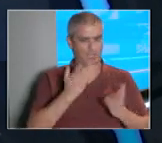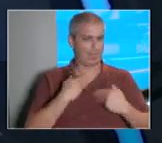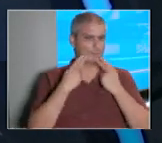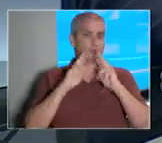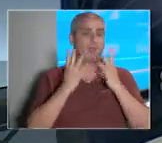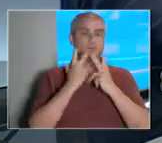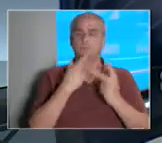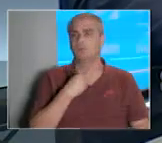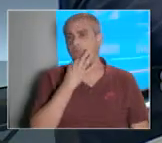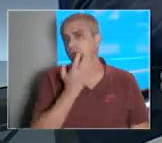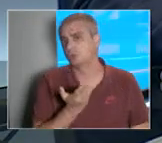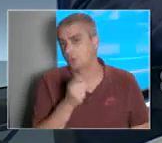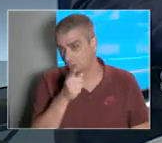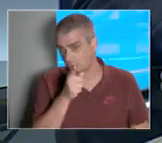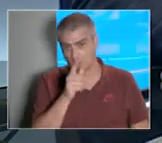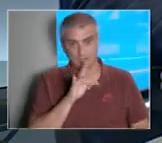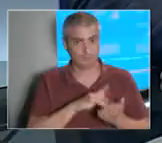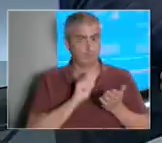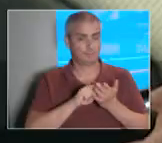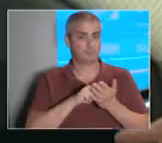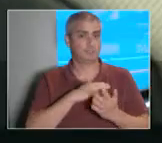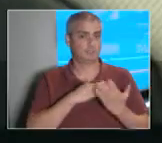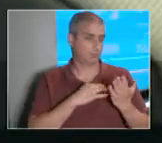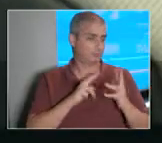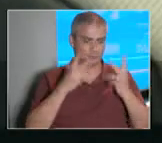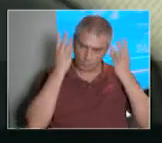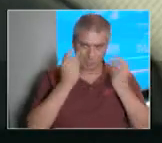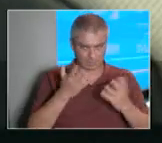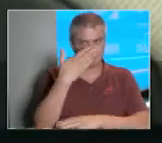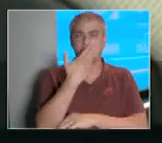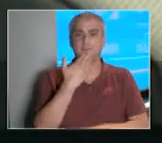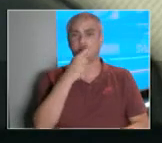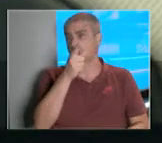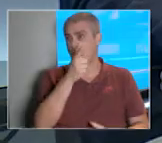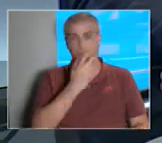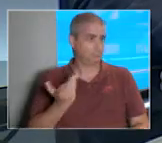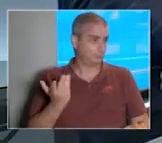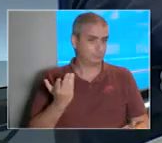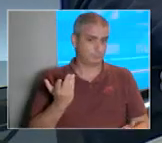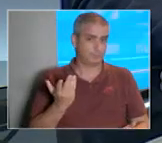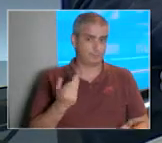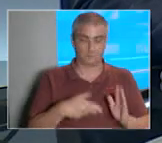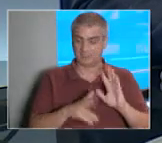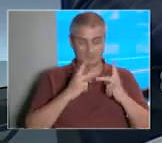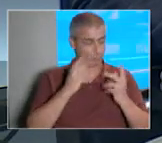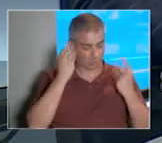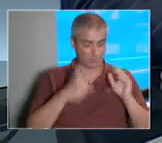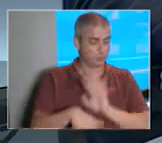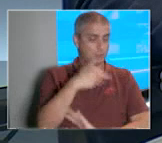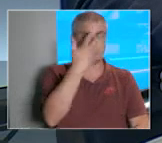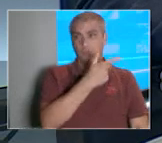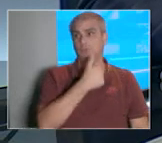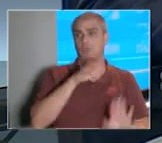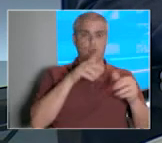לציבור שלך. עכשיו אני שואל, כשאתה יושב במשרד הבריאות, הציבור החרדי, למדינת ישראל, עכשיו שאתה יוצא מהציבור החרדי החוצה,